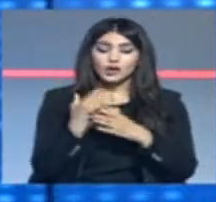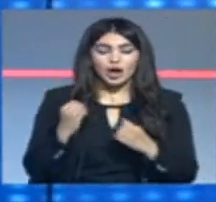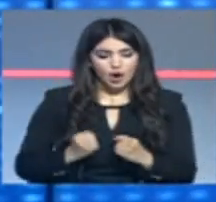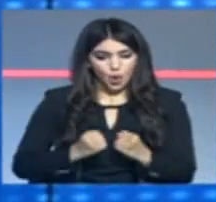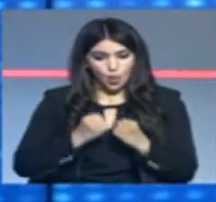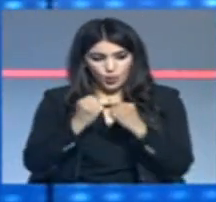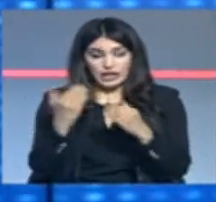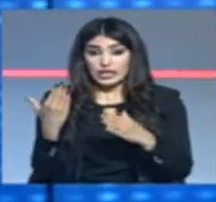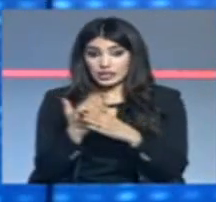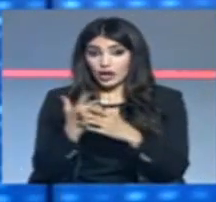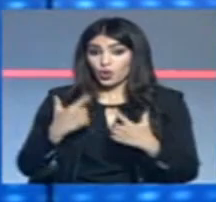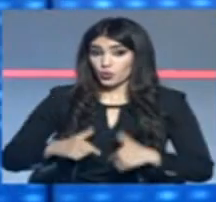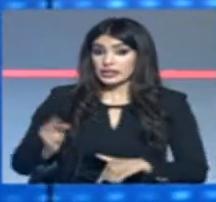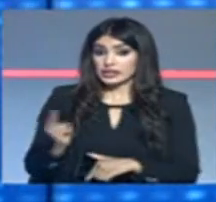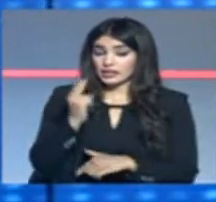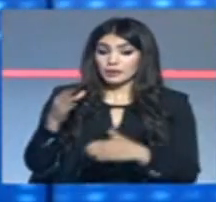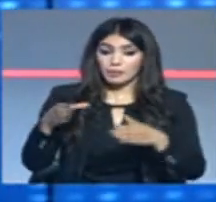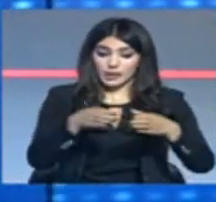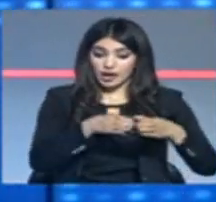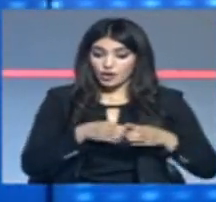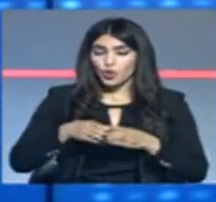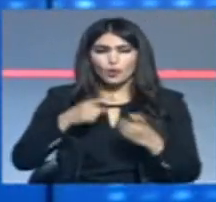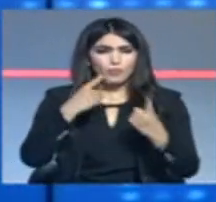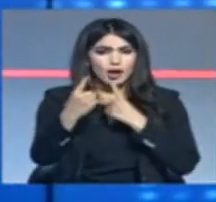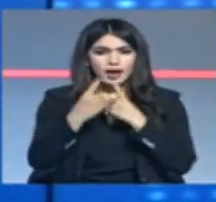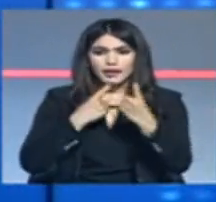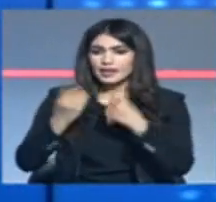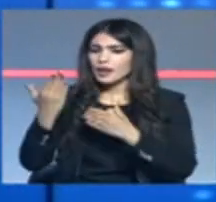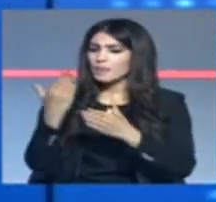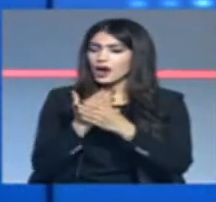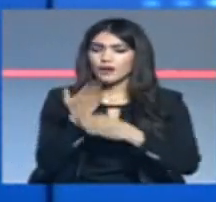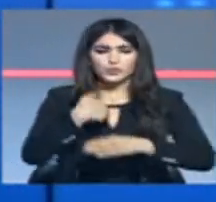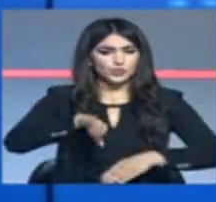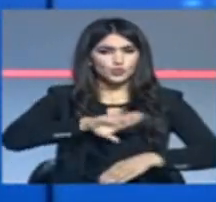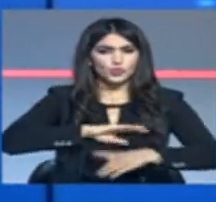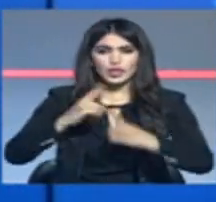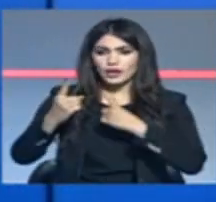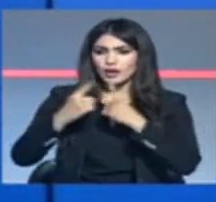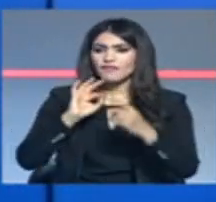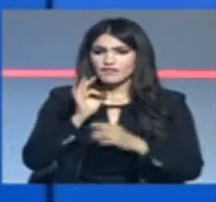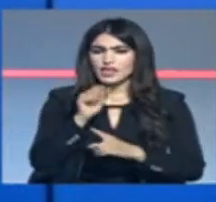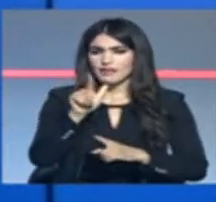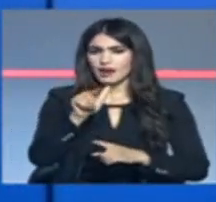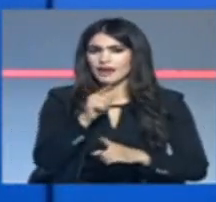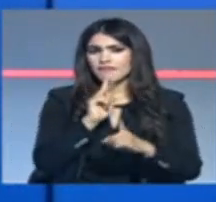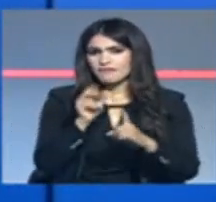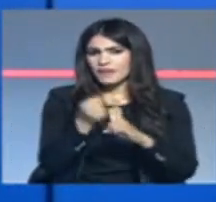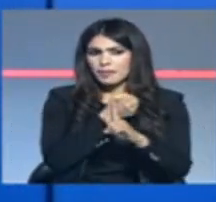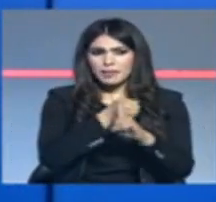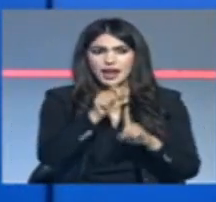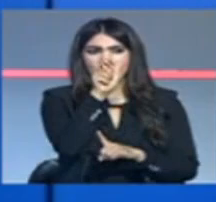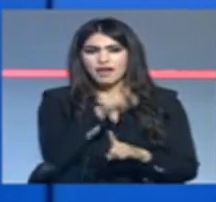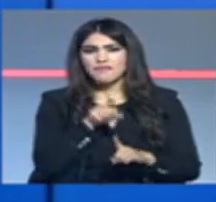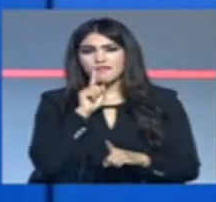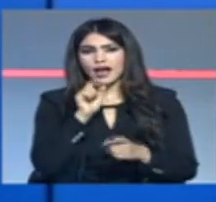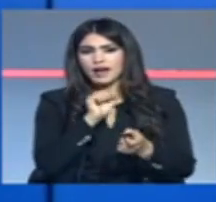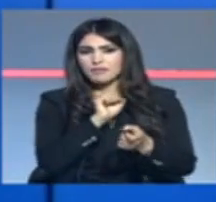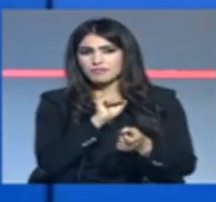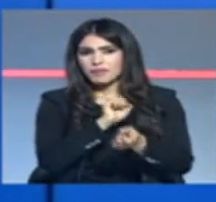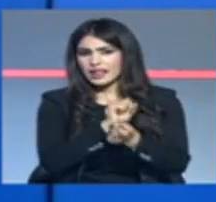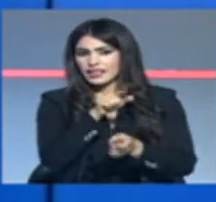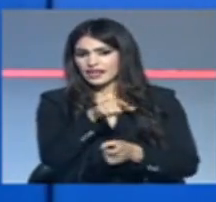ندخلوا، كان عندنا معناتها مع الفريق نتاعي نقاش مع الاطراف في الكل، فما تعنت الحقيقه من طرف الطلبه هذيا اللي